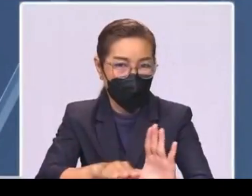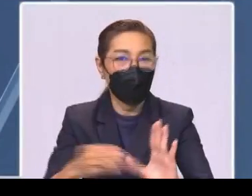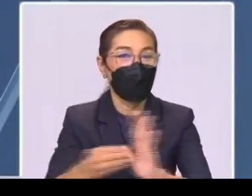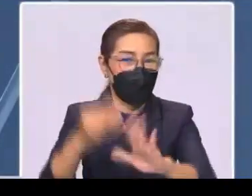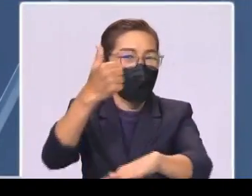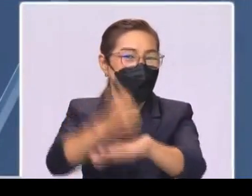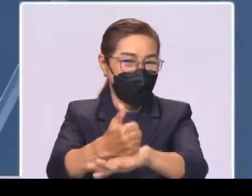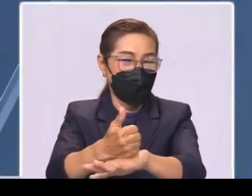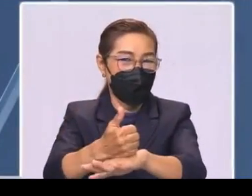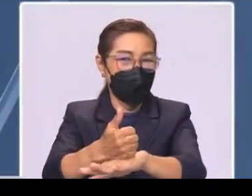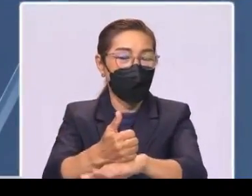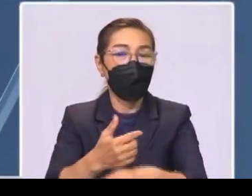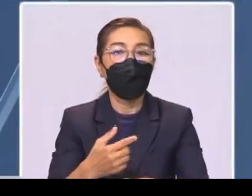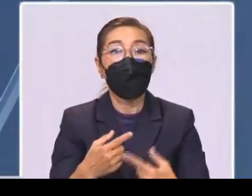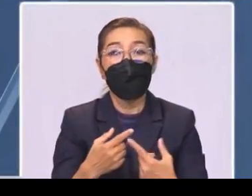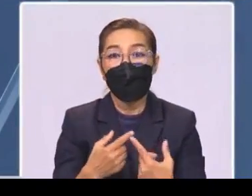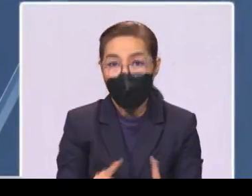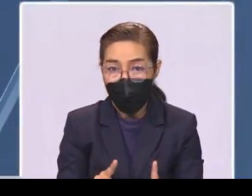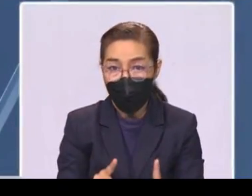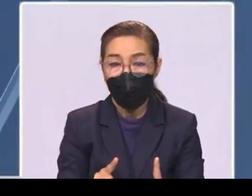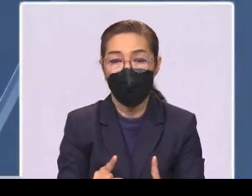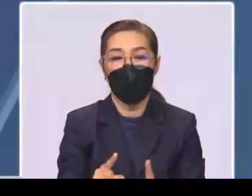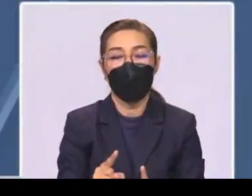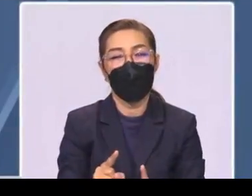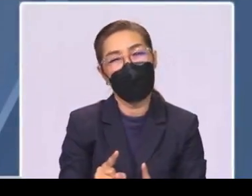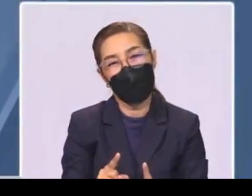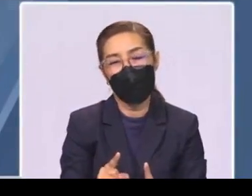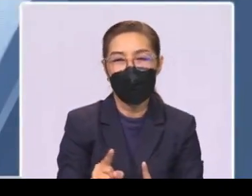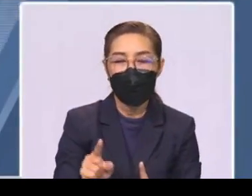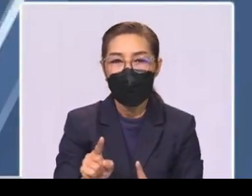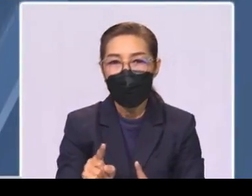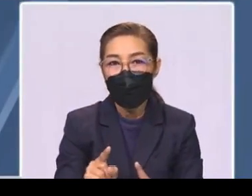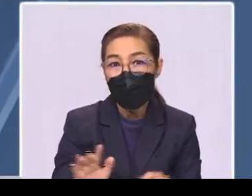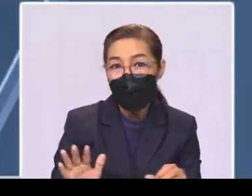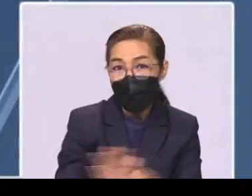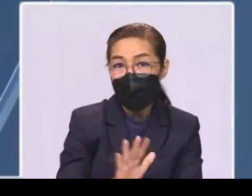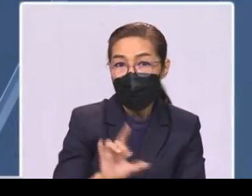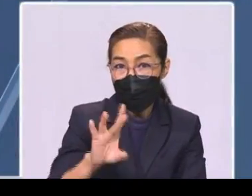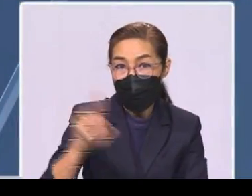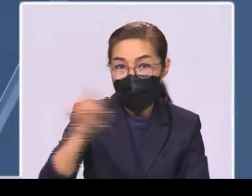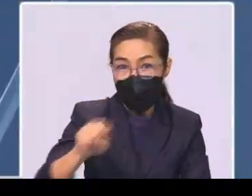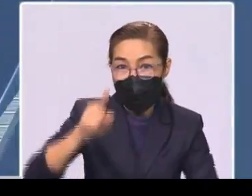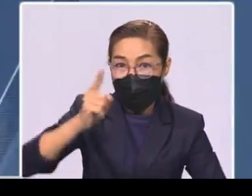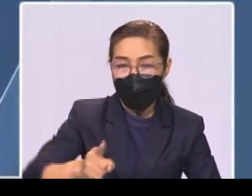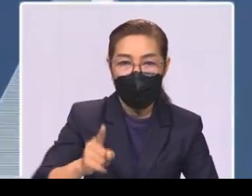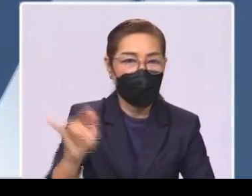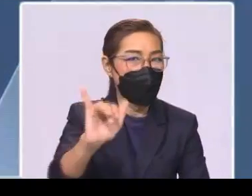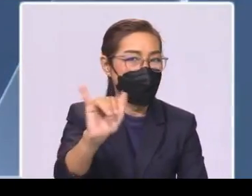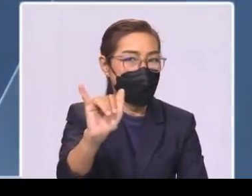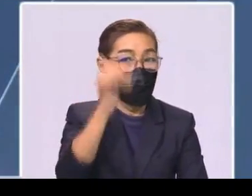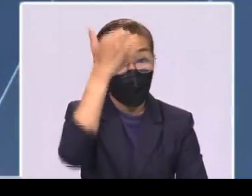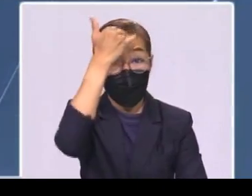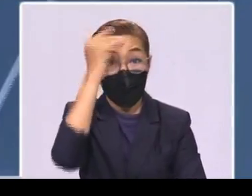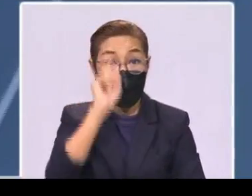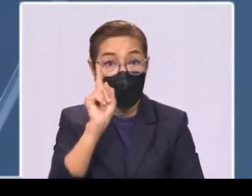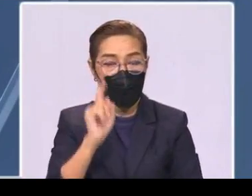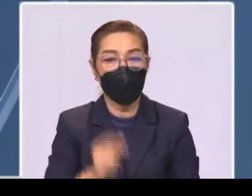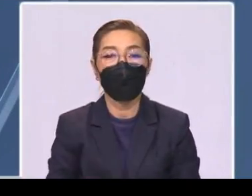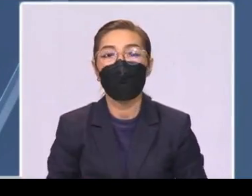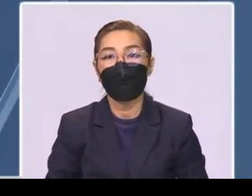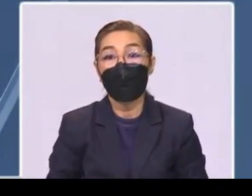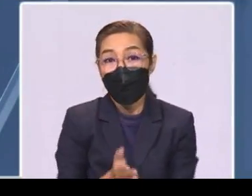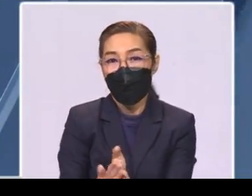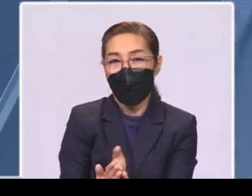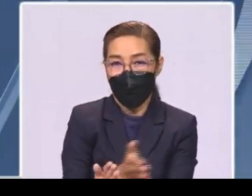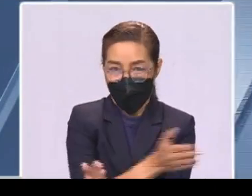แต่เอาเ้าจริงๆแล้วมันก็ยังยังไม่ 100%ยังไม่ 100%เพราะอะไรรู้มั้ยคนรัชนีค่ะเพราะว่า